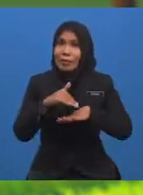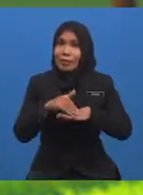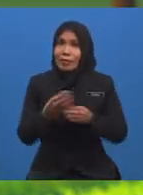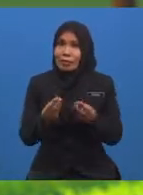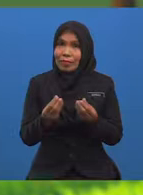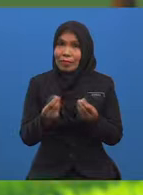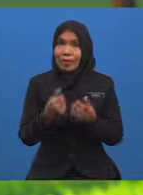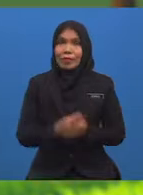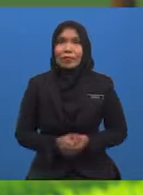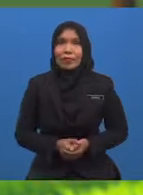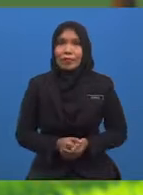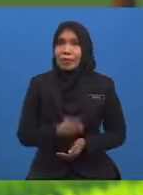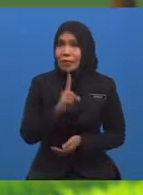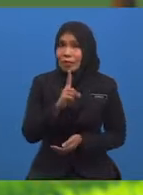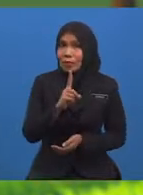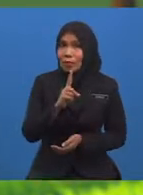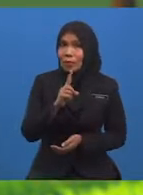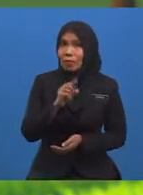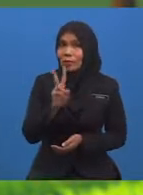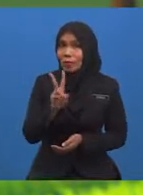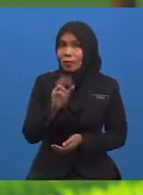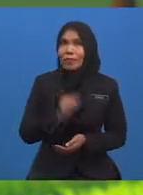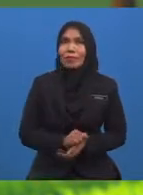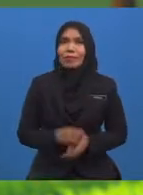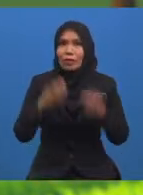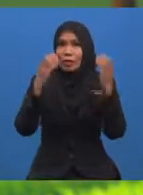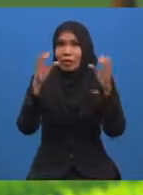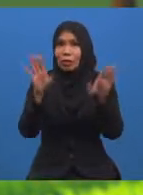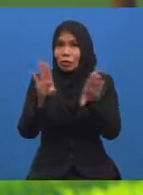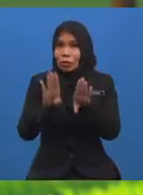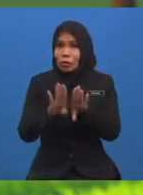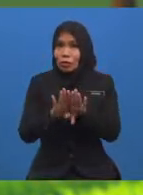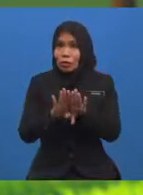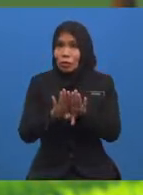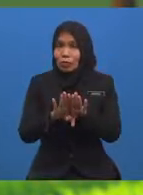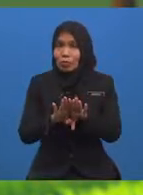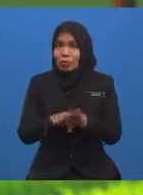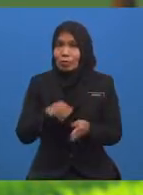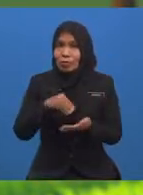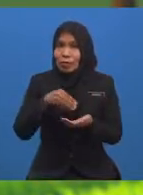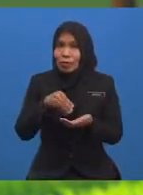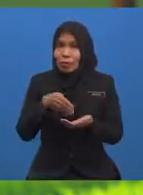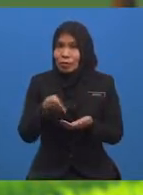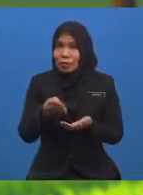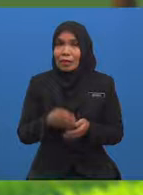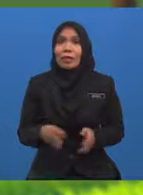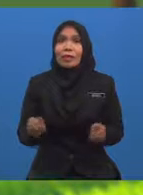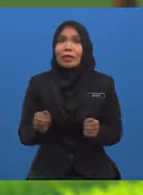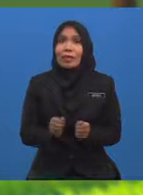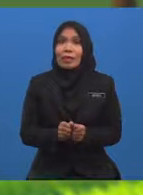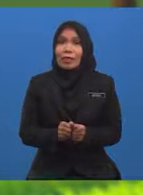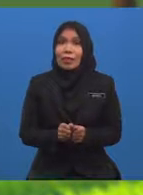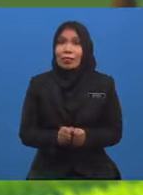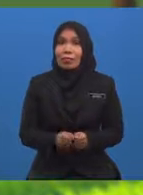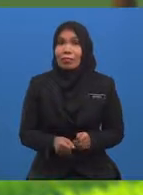dua, seterusnya cikgu tutup semula biji benih itu dengan menggunakan tangan